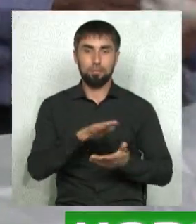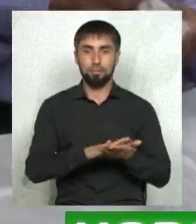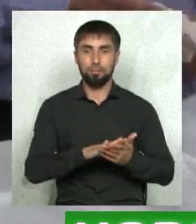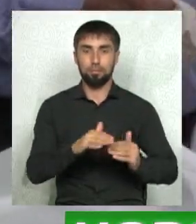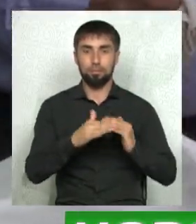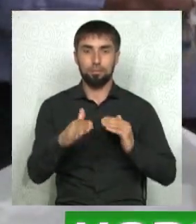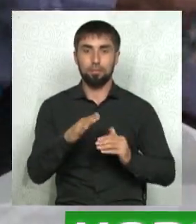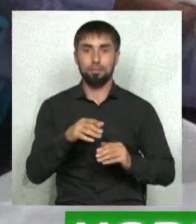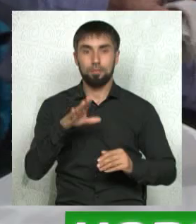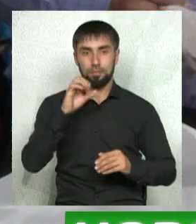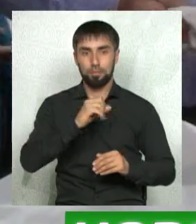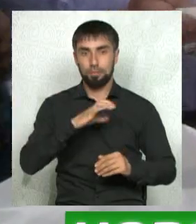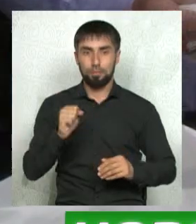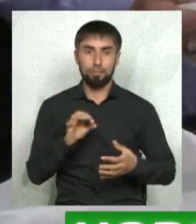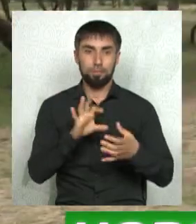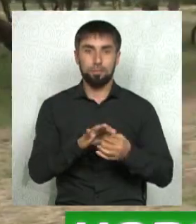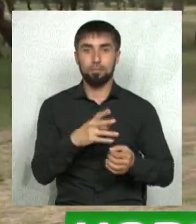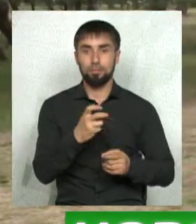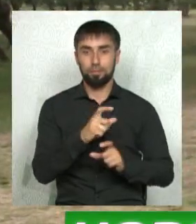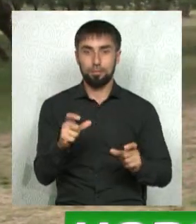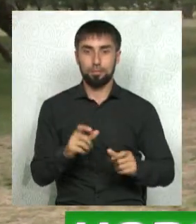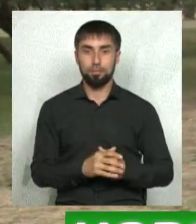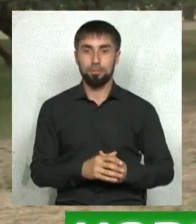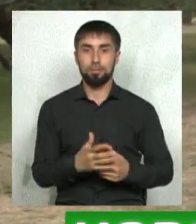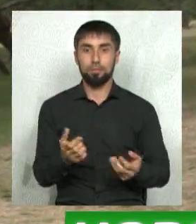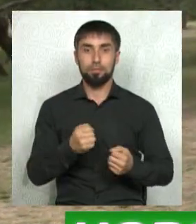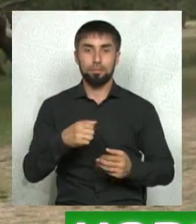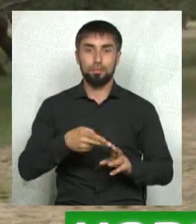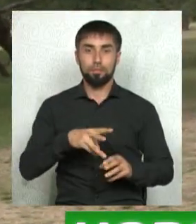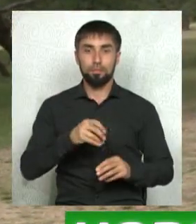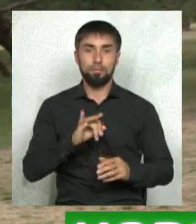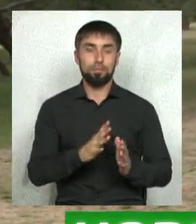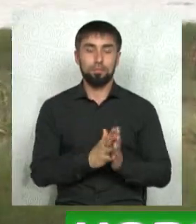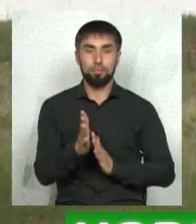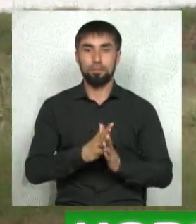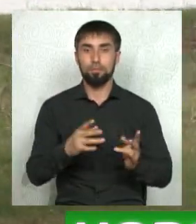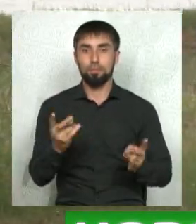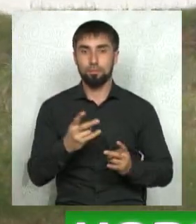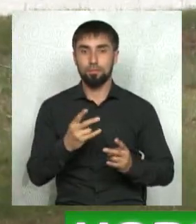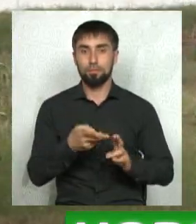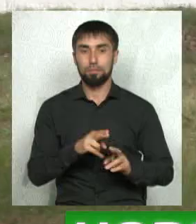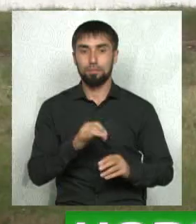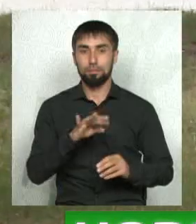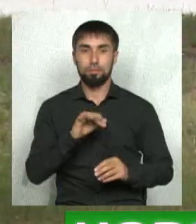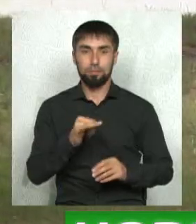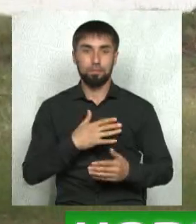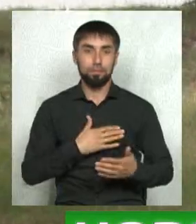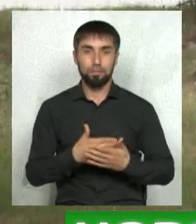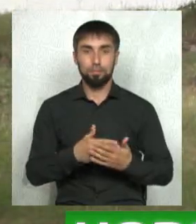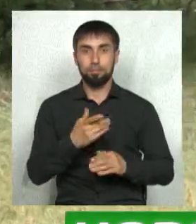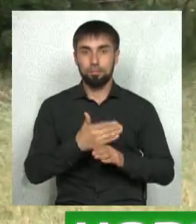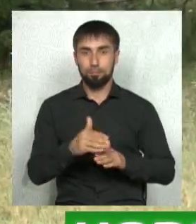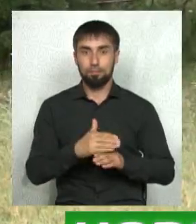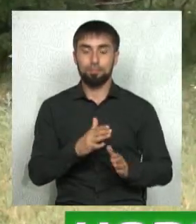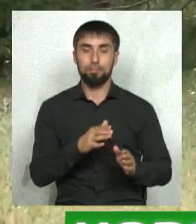территории вокруг реки Асса подключилось более 200 человек. Взяв мешки, перчатки и другую необходимую пикировку, экоактивисты понемногу